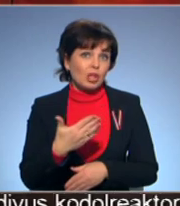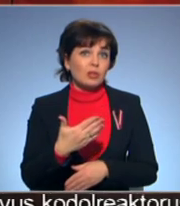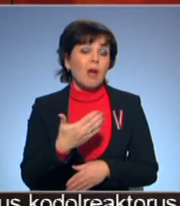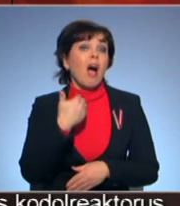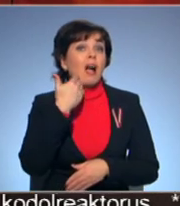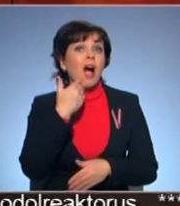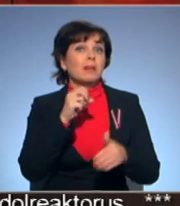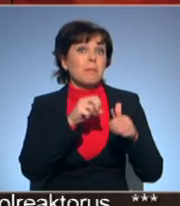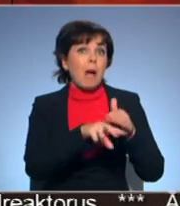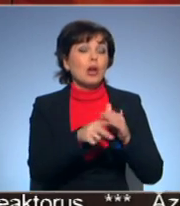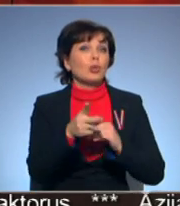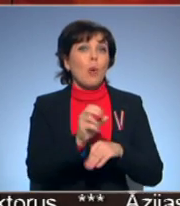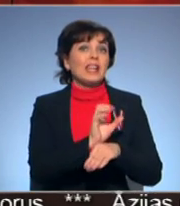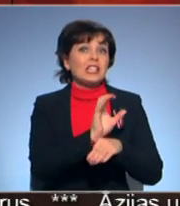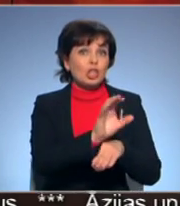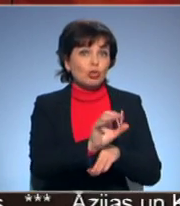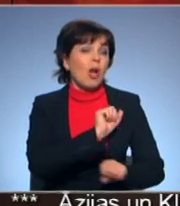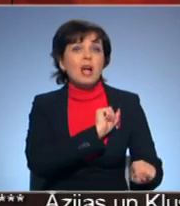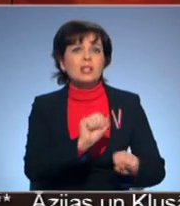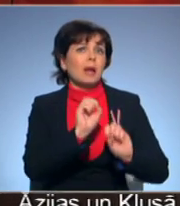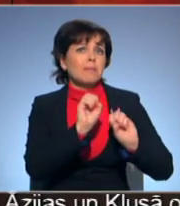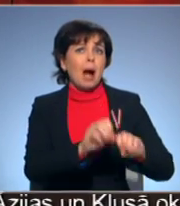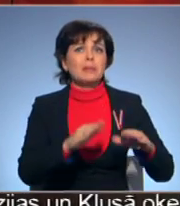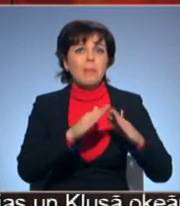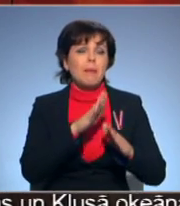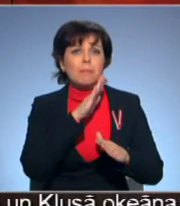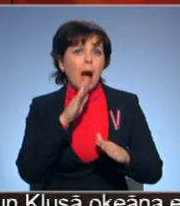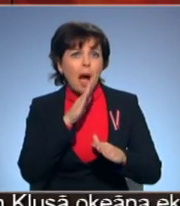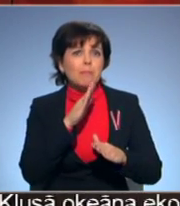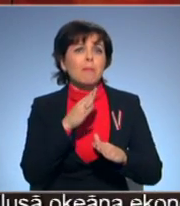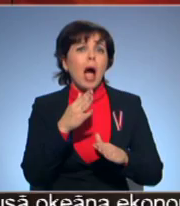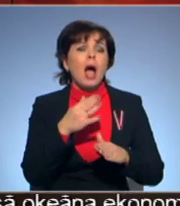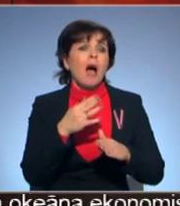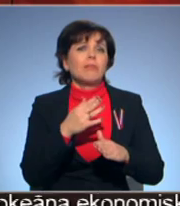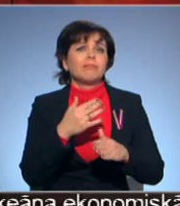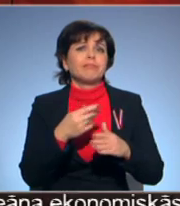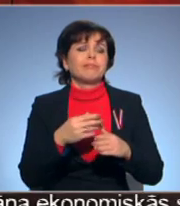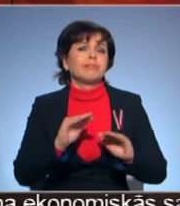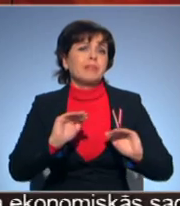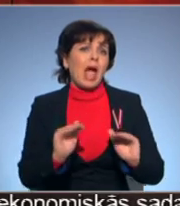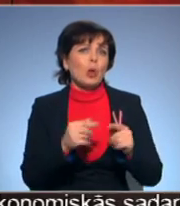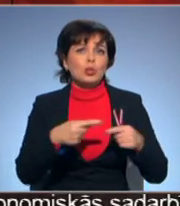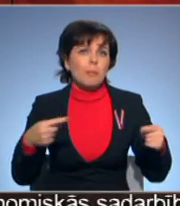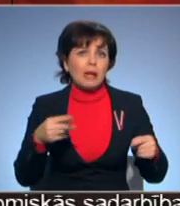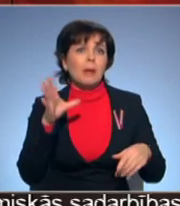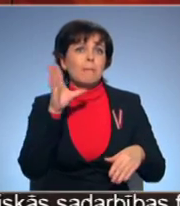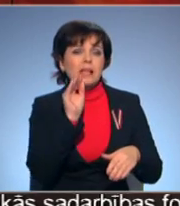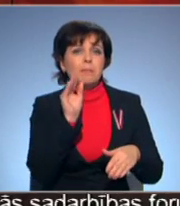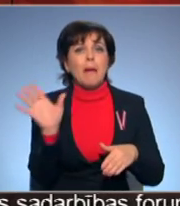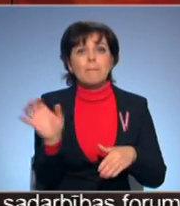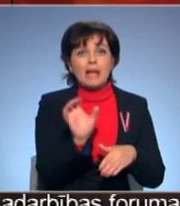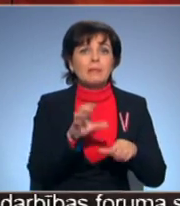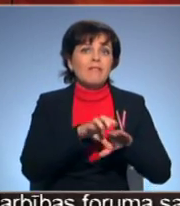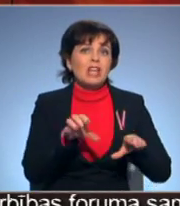Kad bēgot no izsūtīšanas steigā pametā mājas mamma starp nedaudzajām mantām, ko paspēja paņemt, dvieļos paslēpa Latvijas karogu.